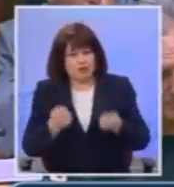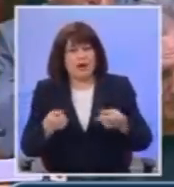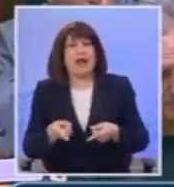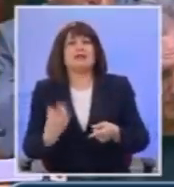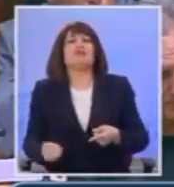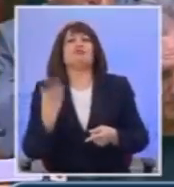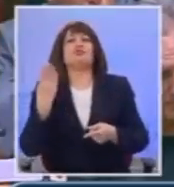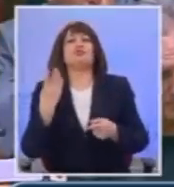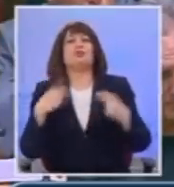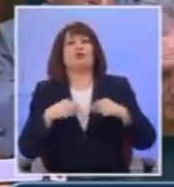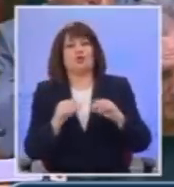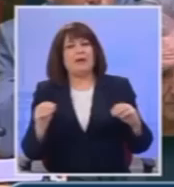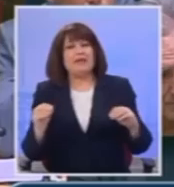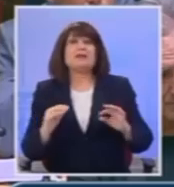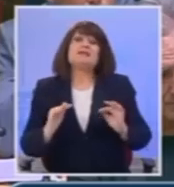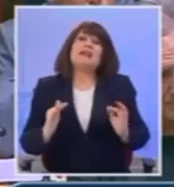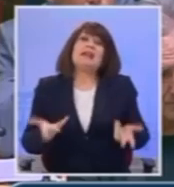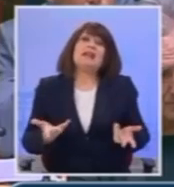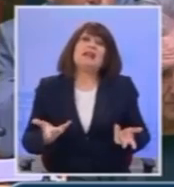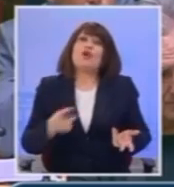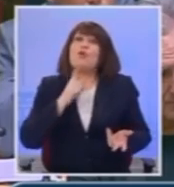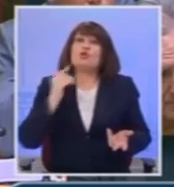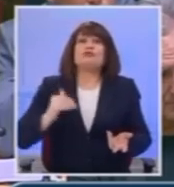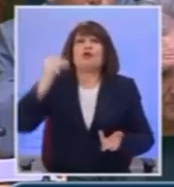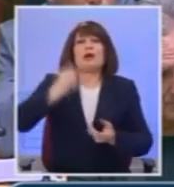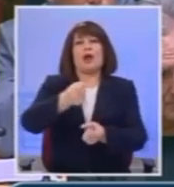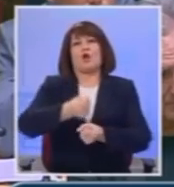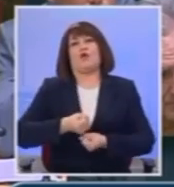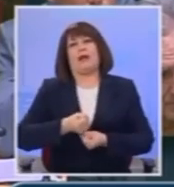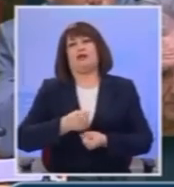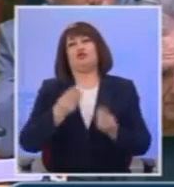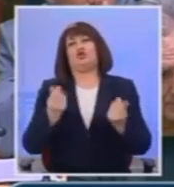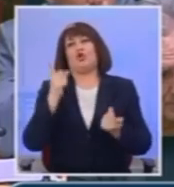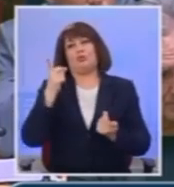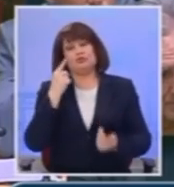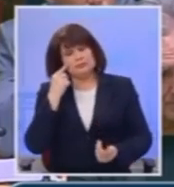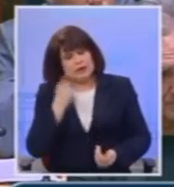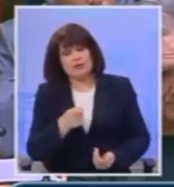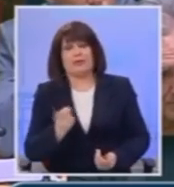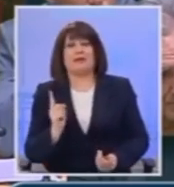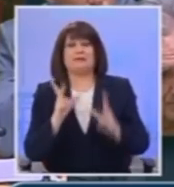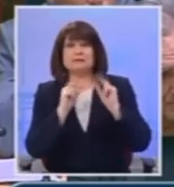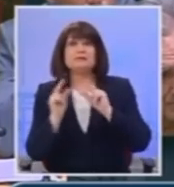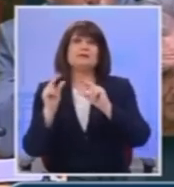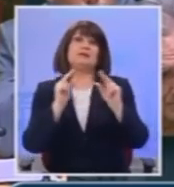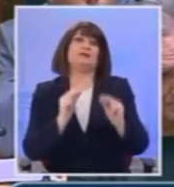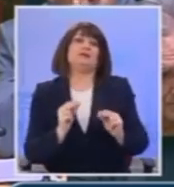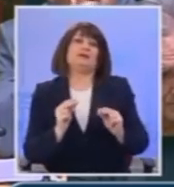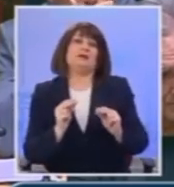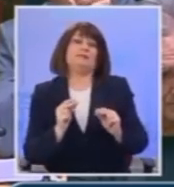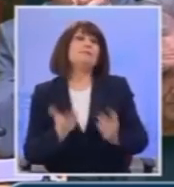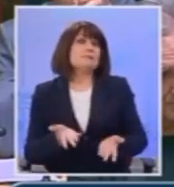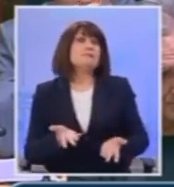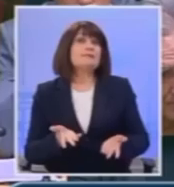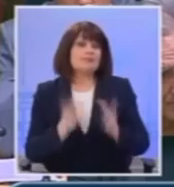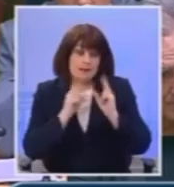σύγχρονο σύστημα παιδείας, ή πας σε ένα σύστημα Βόρειας Κορέας. Και κύριε Τσίπρα, δείτε το. Συζητήστε το. Μιλήστε και